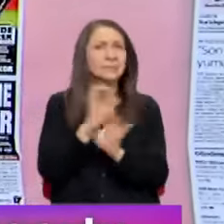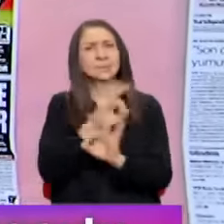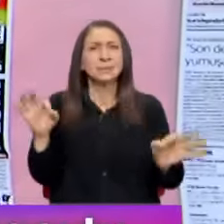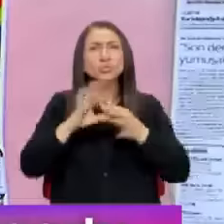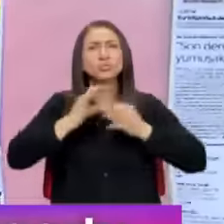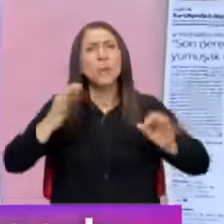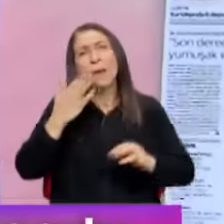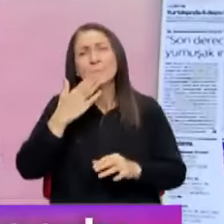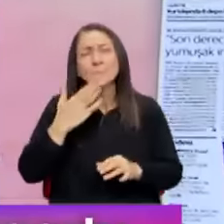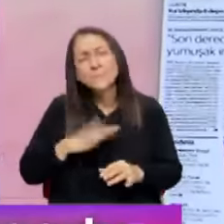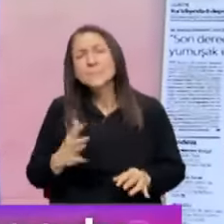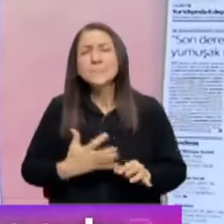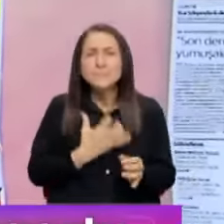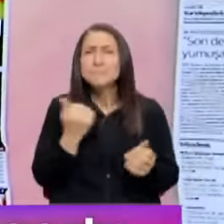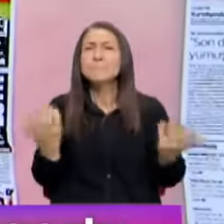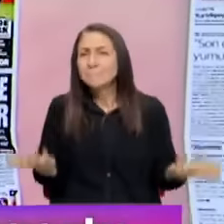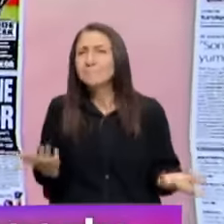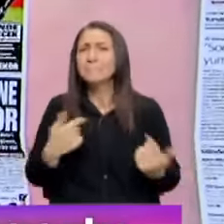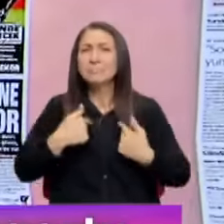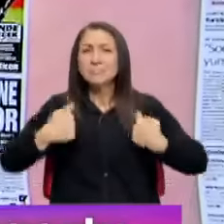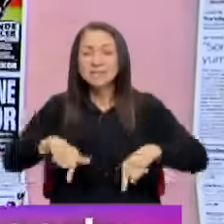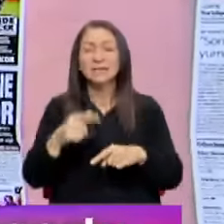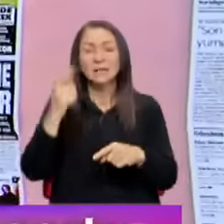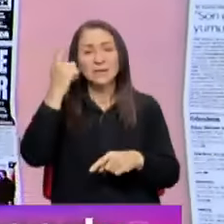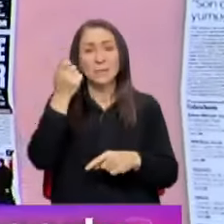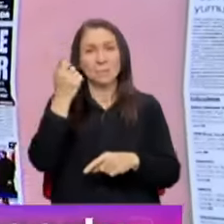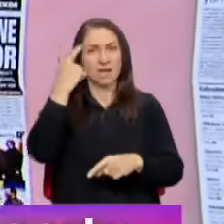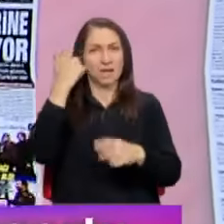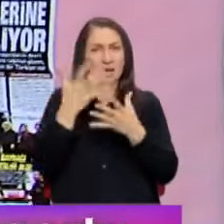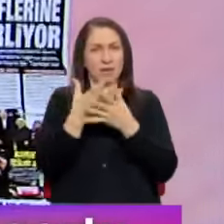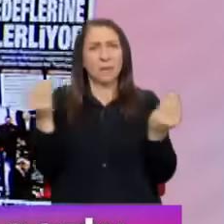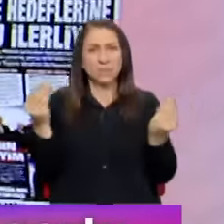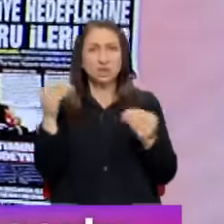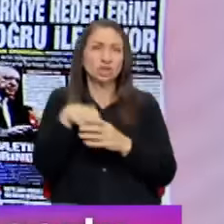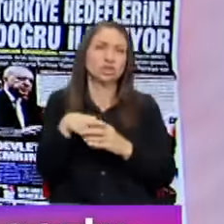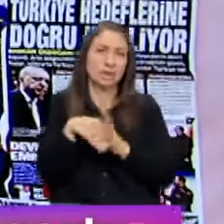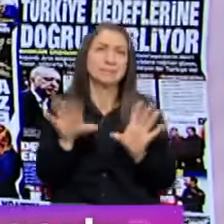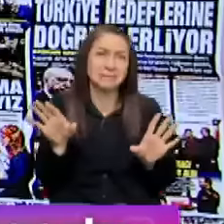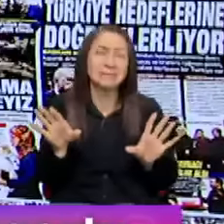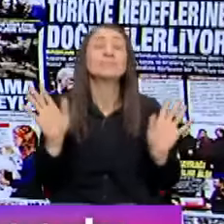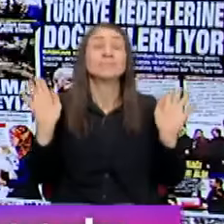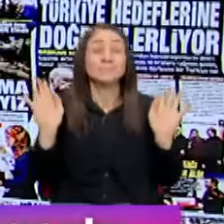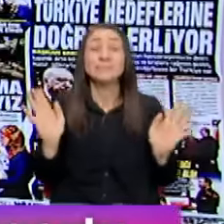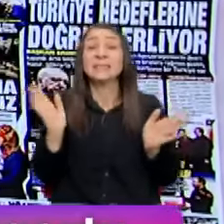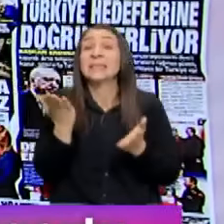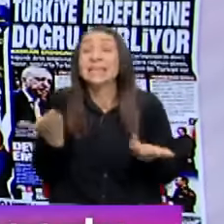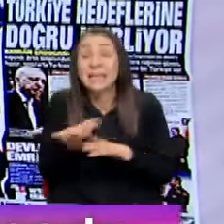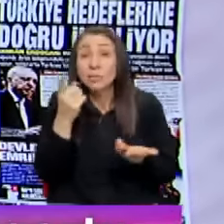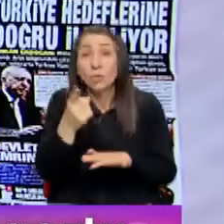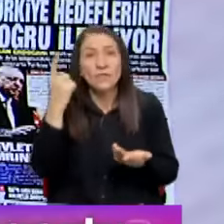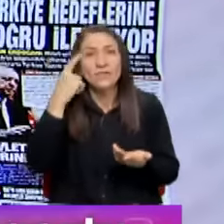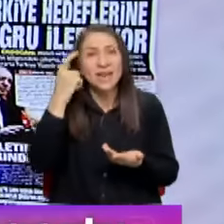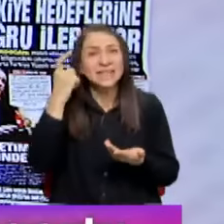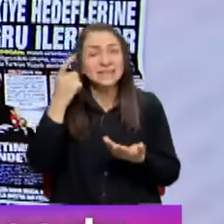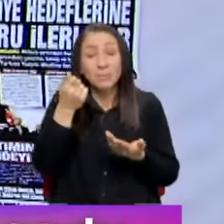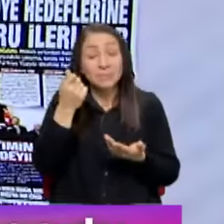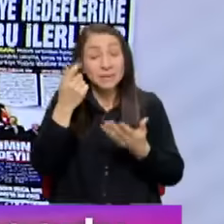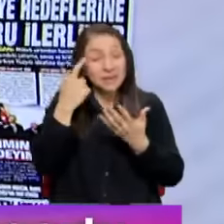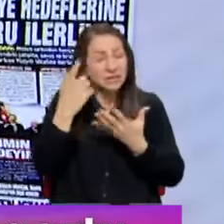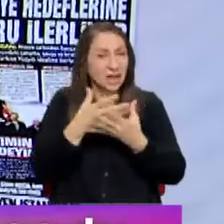cümlelerimiz maalesef yok. Çünkü biz finansal bir hafıza kaybının içindeyiz. Peki nedir bu finansal hafıza